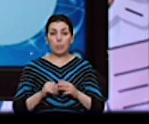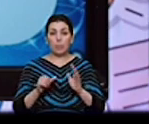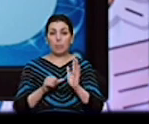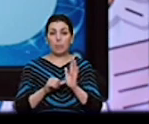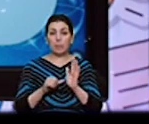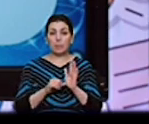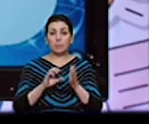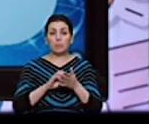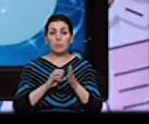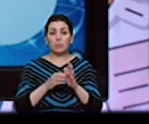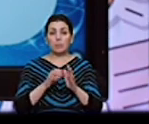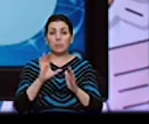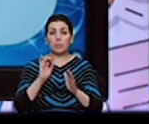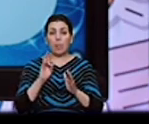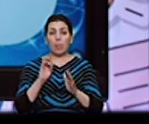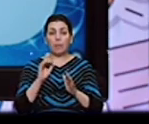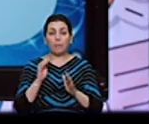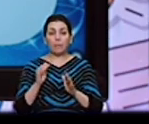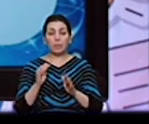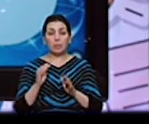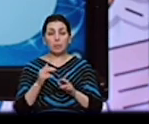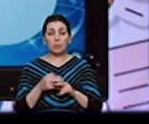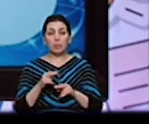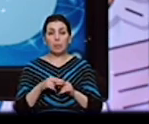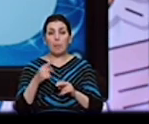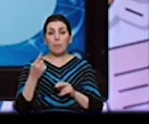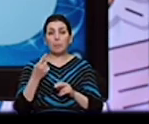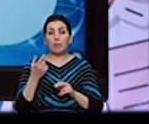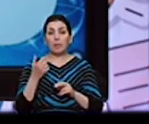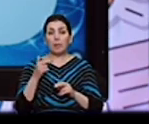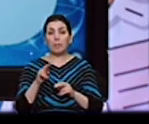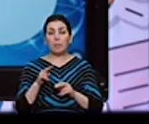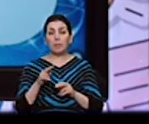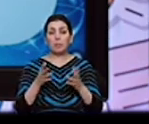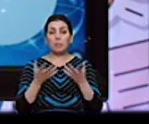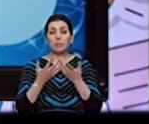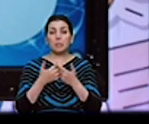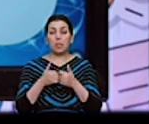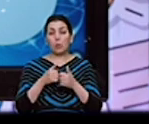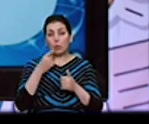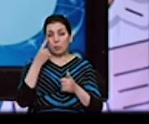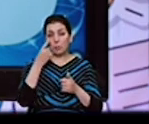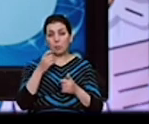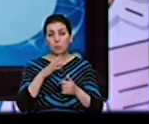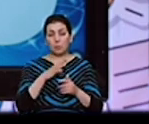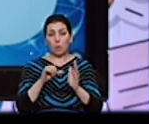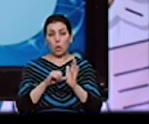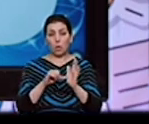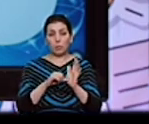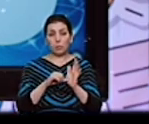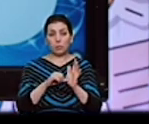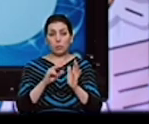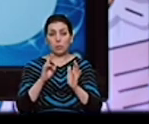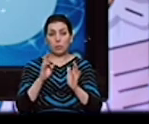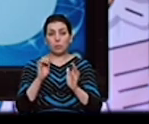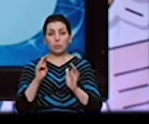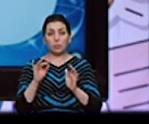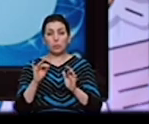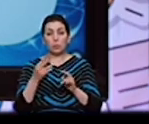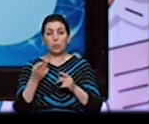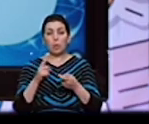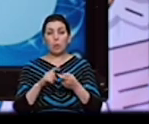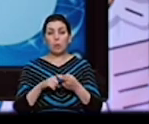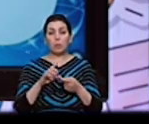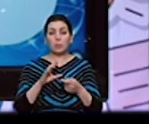6 sinfda. Demak, birinchi gapimizda sanoqni bildirgan so'z 6. Unga